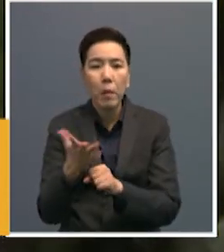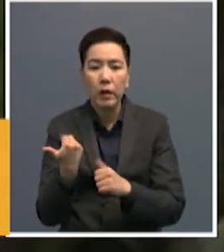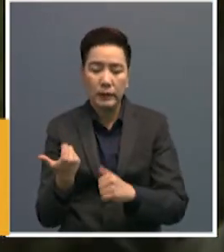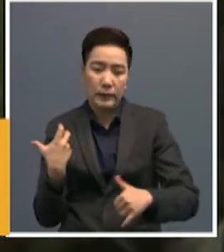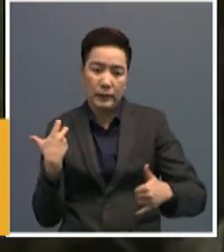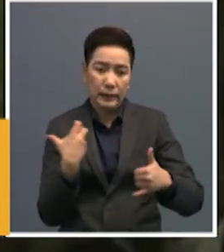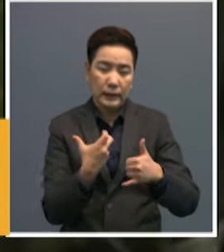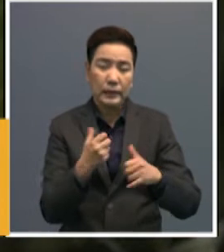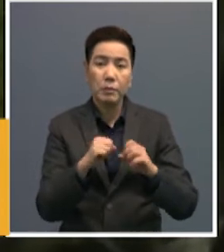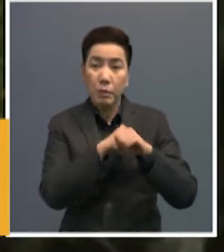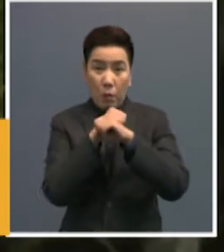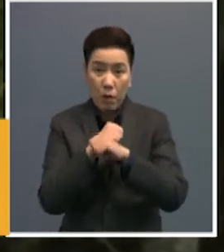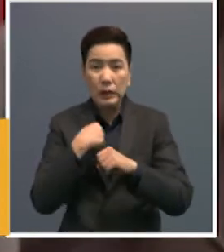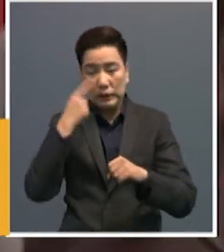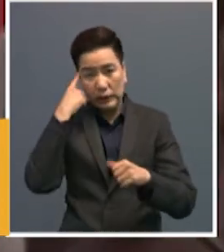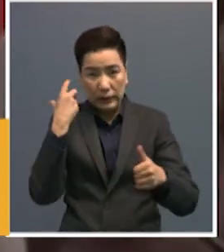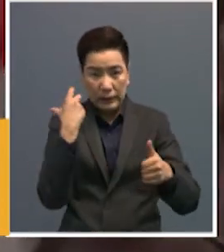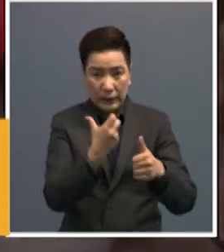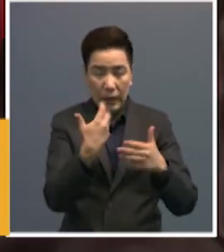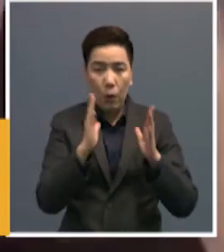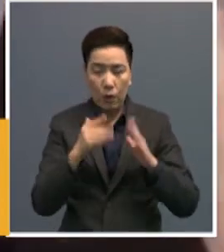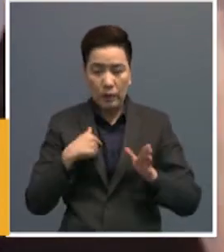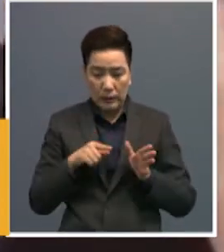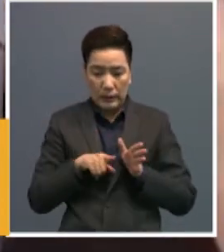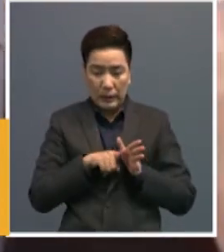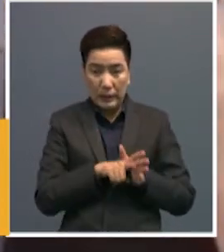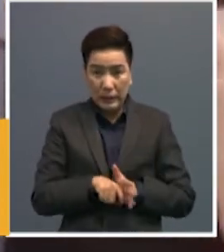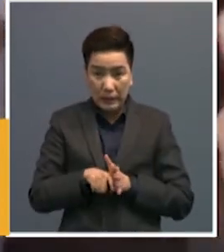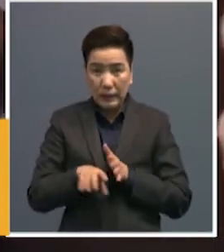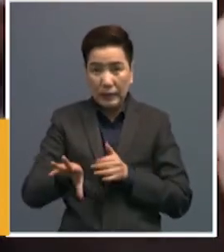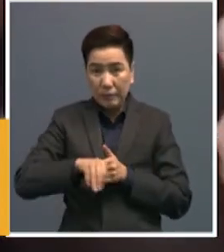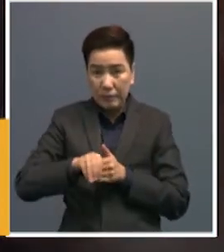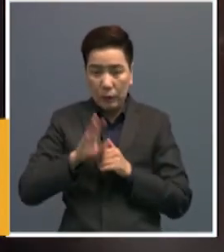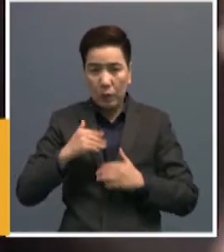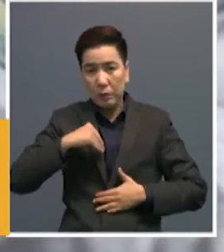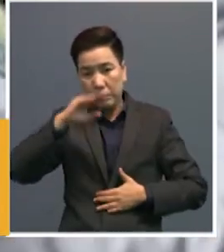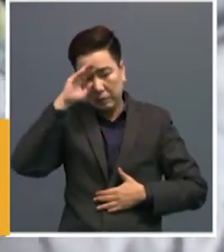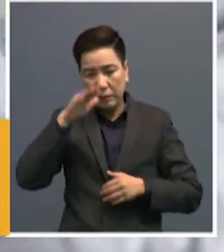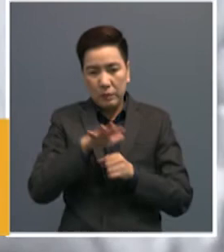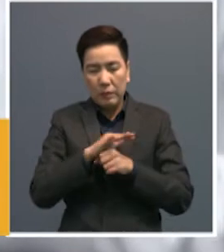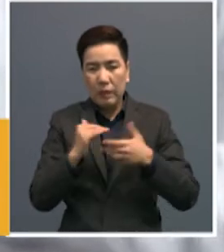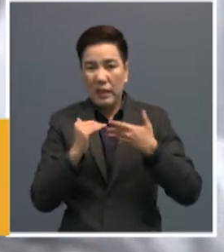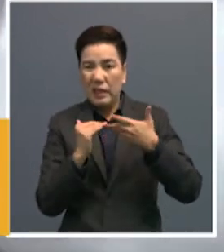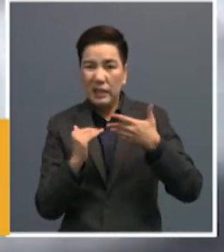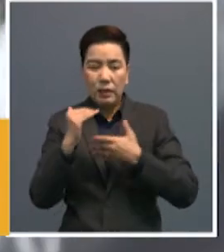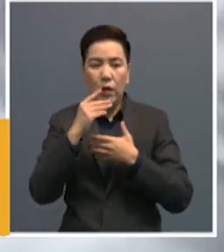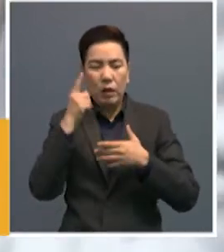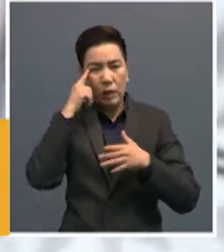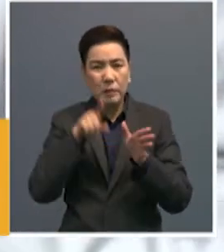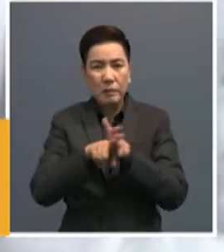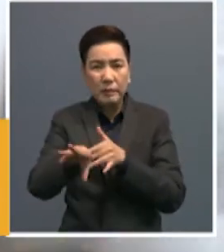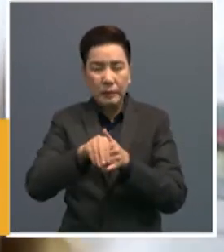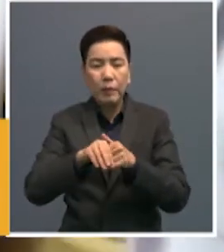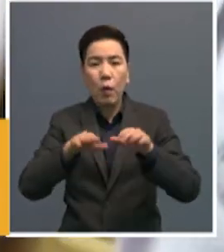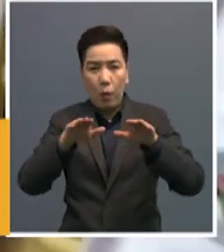วัคซีนนะครับในประเทศไทยนั้นคาดว่าจะส่งผลให้ผู้ที่ได้รับเชื้อและผู้ป่วยแบบแสดงอาการแบบปานกลางถึงขั้นรุนแรงลดลงอย่าง